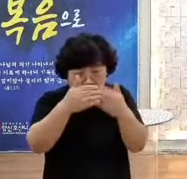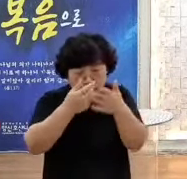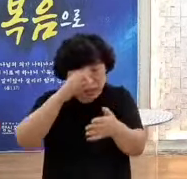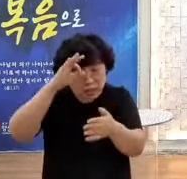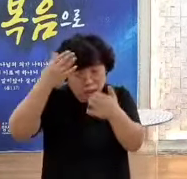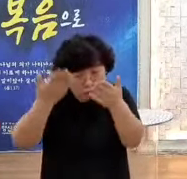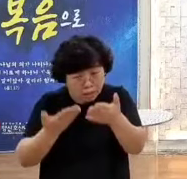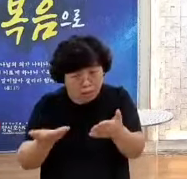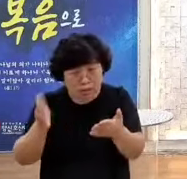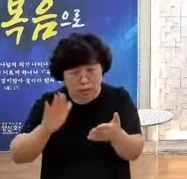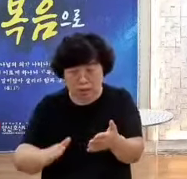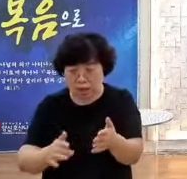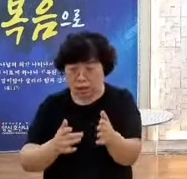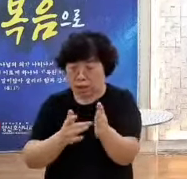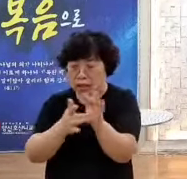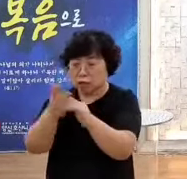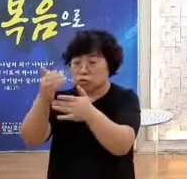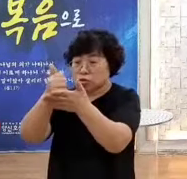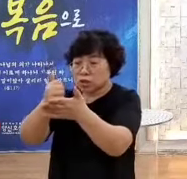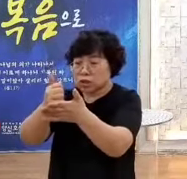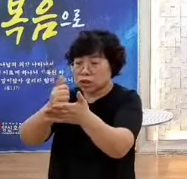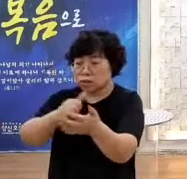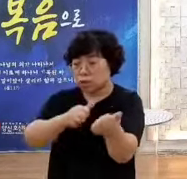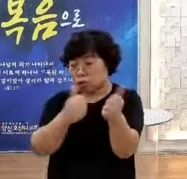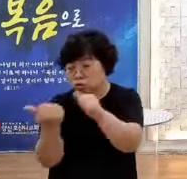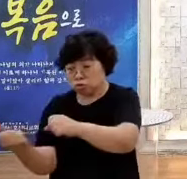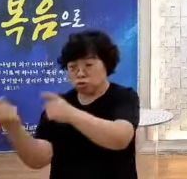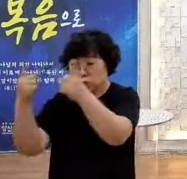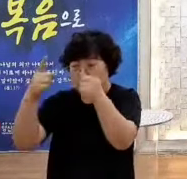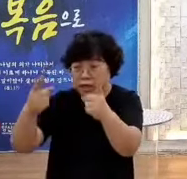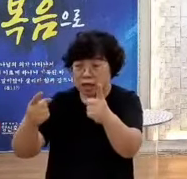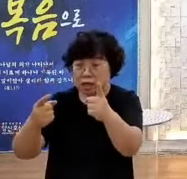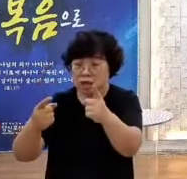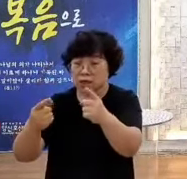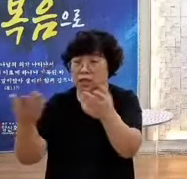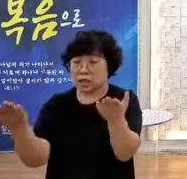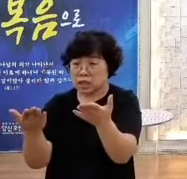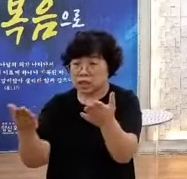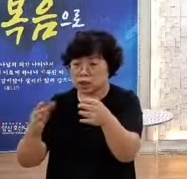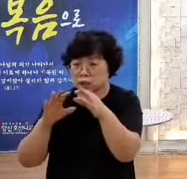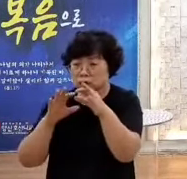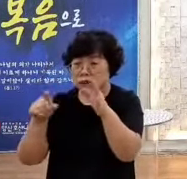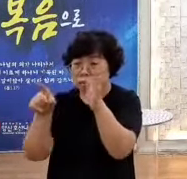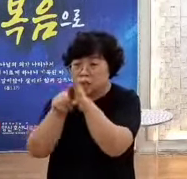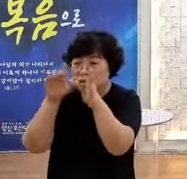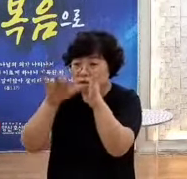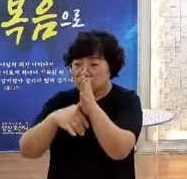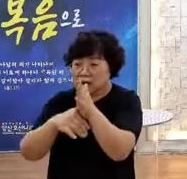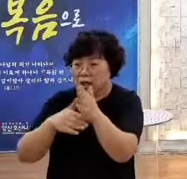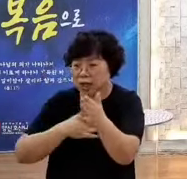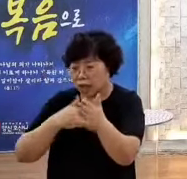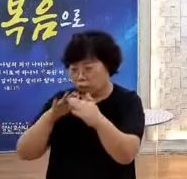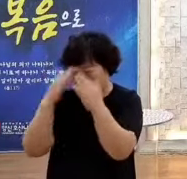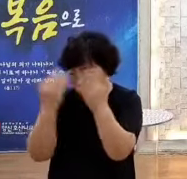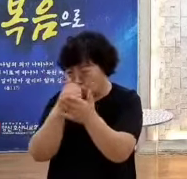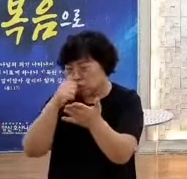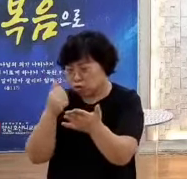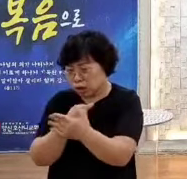하물며 예수님께서 하나님의 아들이신 분이 우리를 대신해 주셨는데 그 피가 내 모든 죄를 사하지 못하게 뭐가 있냐.